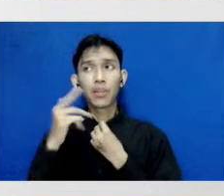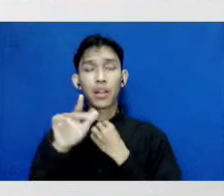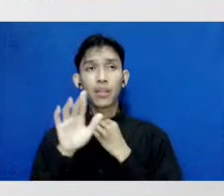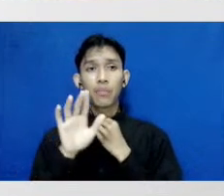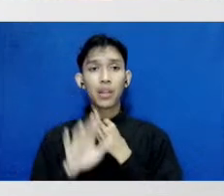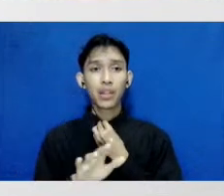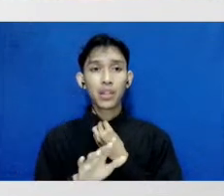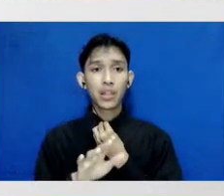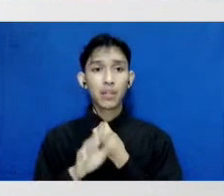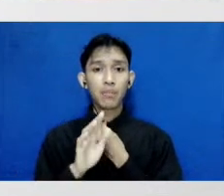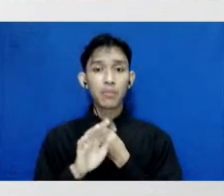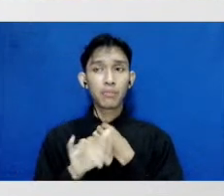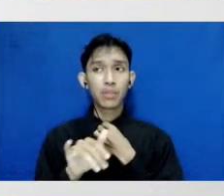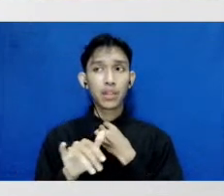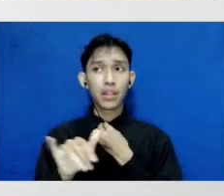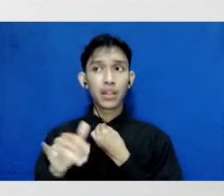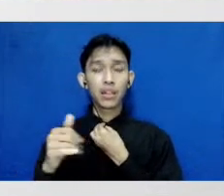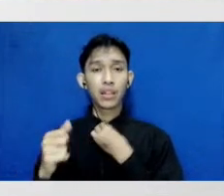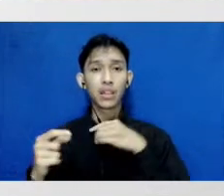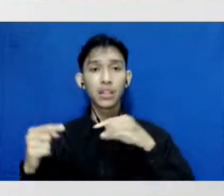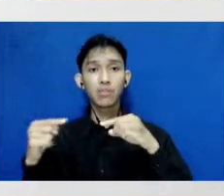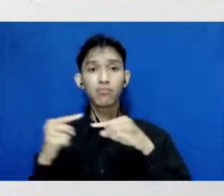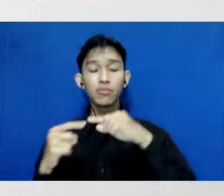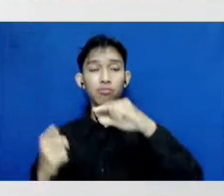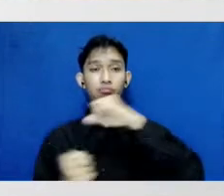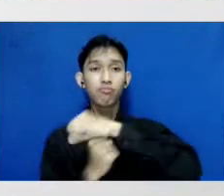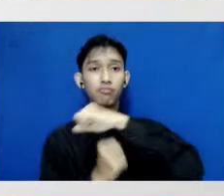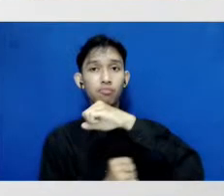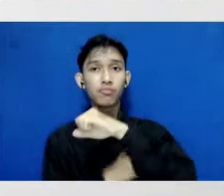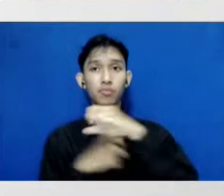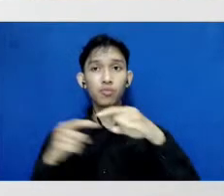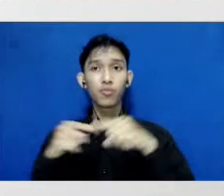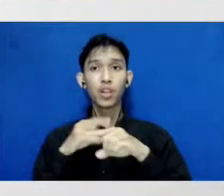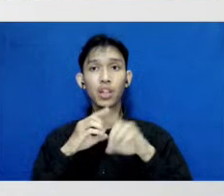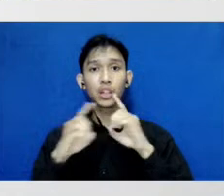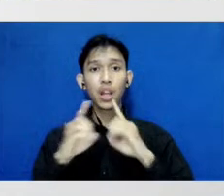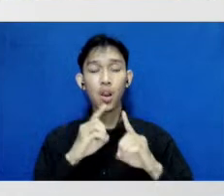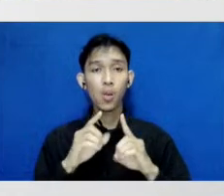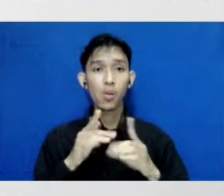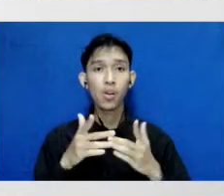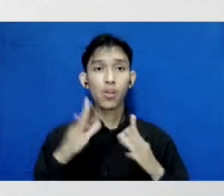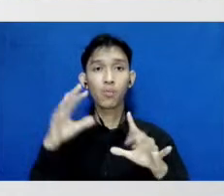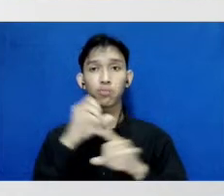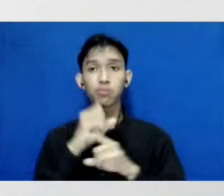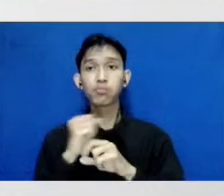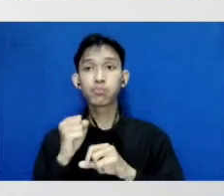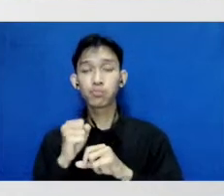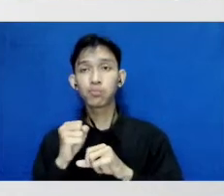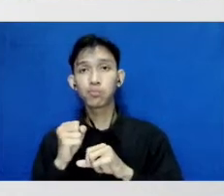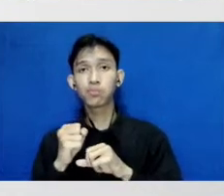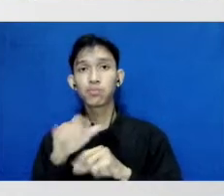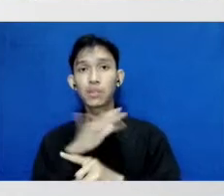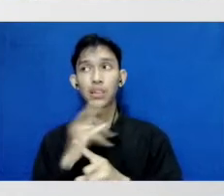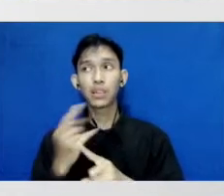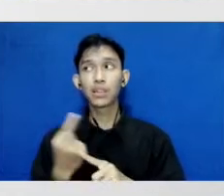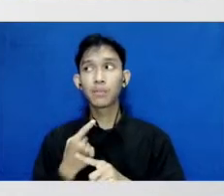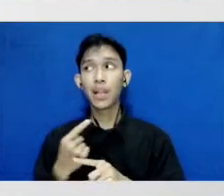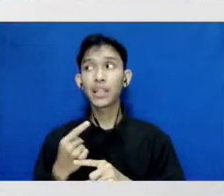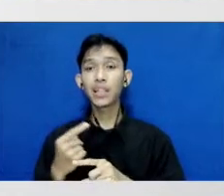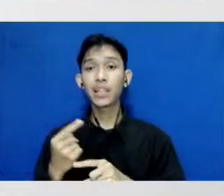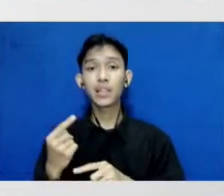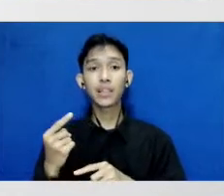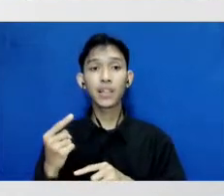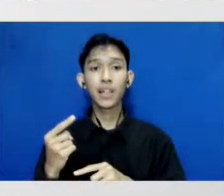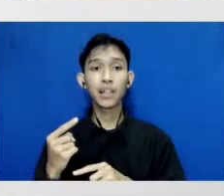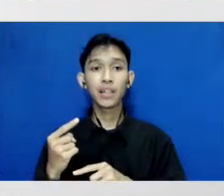itu bisa menjadi jembatan yang menghubungkan dialog dan concern antara kerja masyarakat sipil yang mungkin mereka